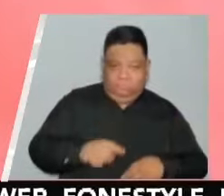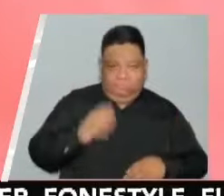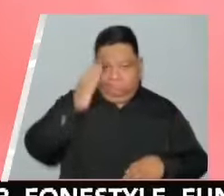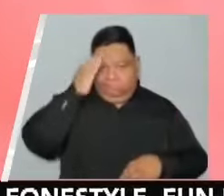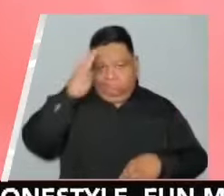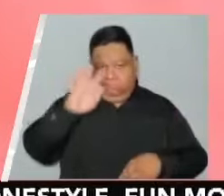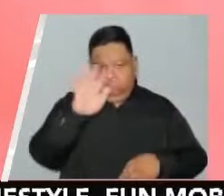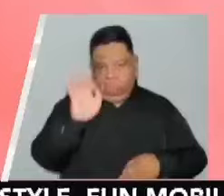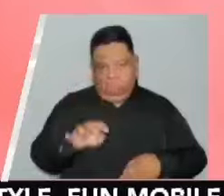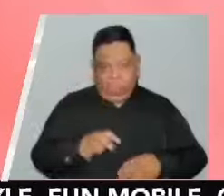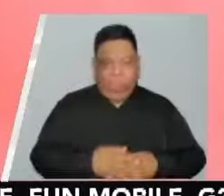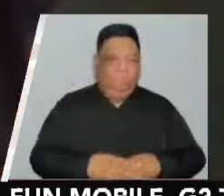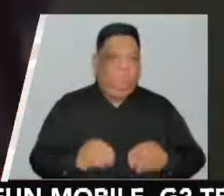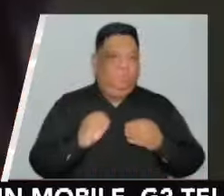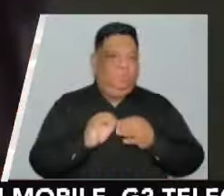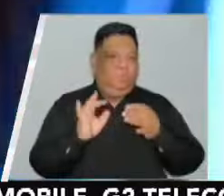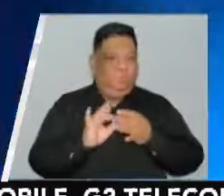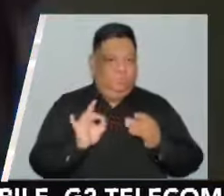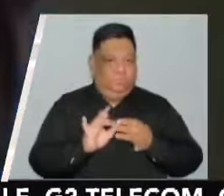Nico Wahe.